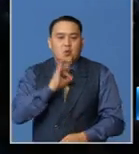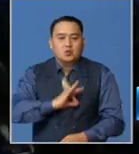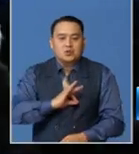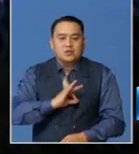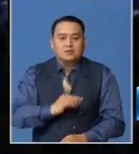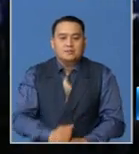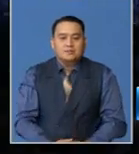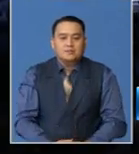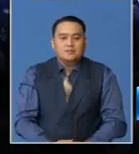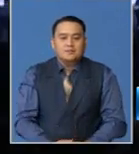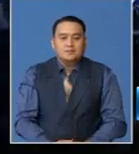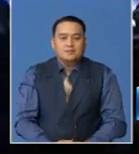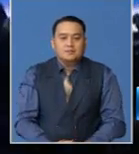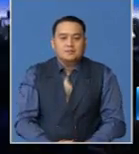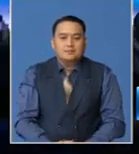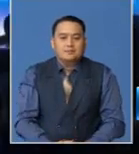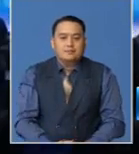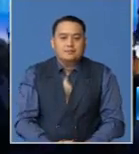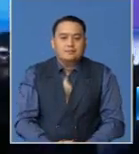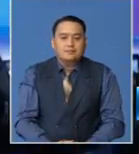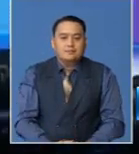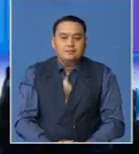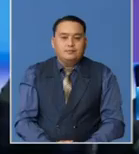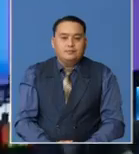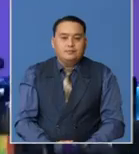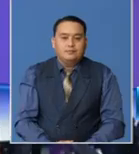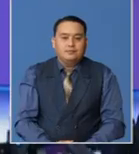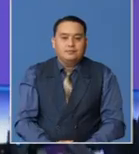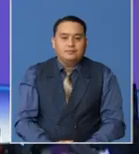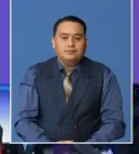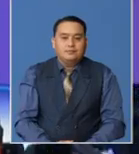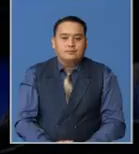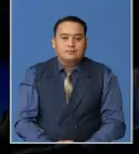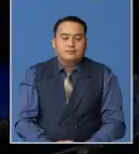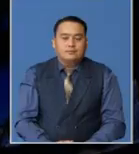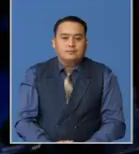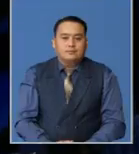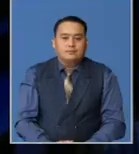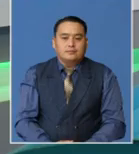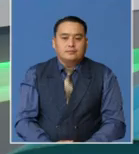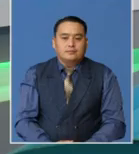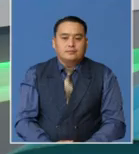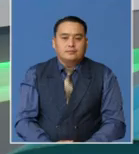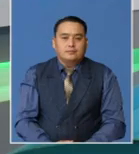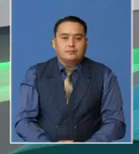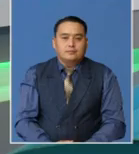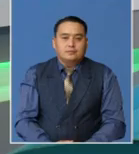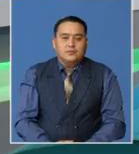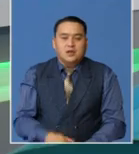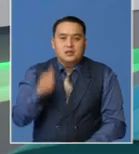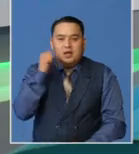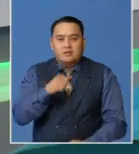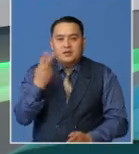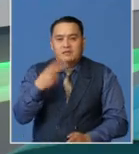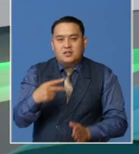обзор зарубежных новостей подготовил азади умаханов по материалам интернет ресурсов завтра